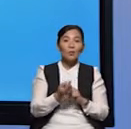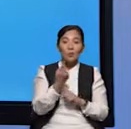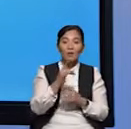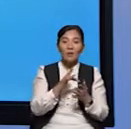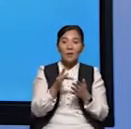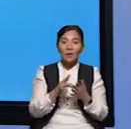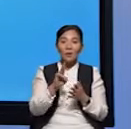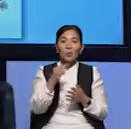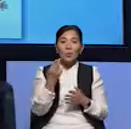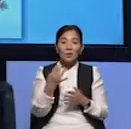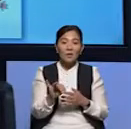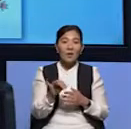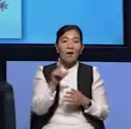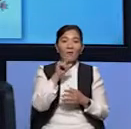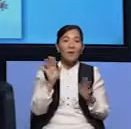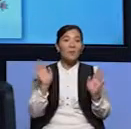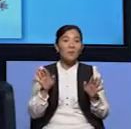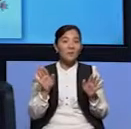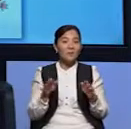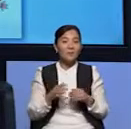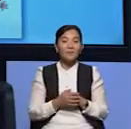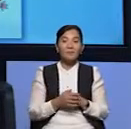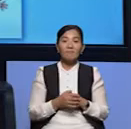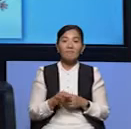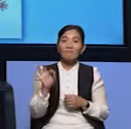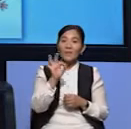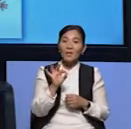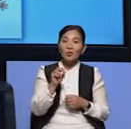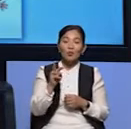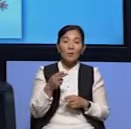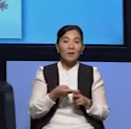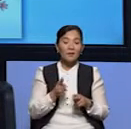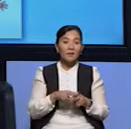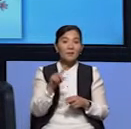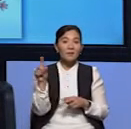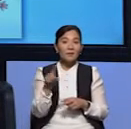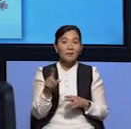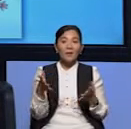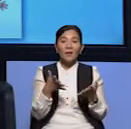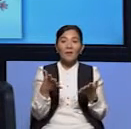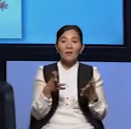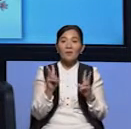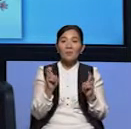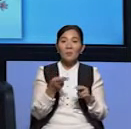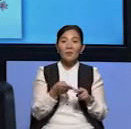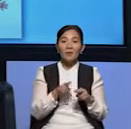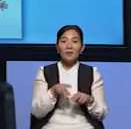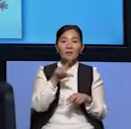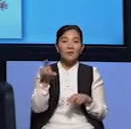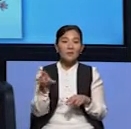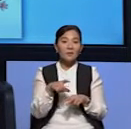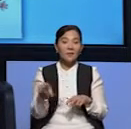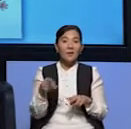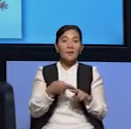городах берутся куцые воробьи. Итак, ребята, о чем этот текст? Какова тема этого